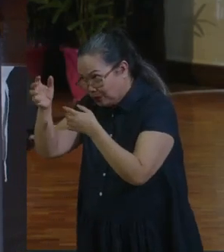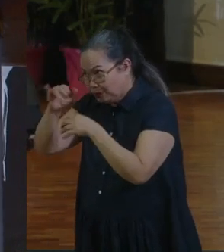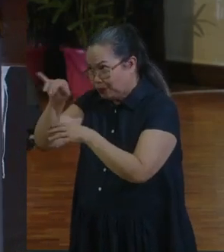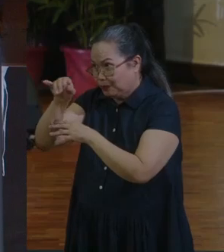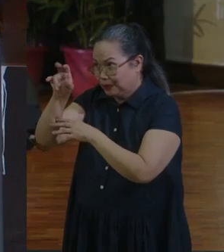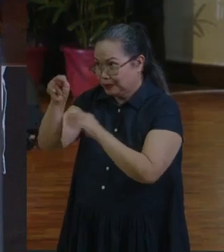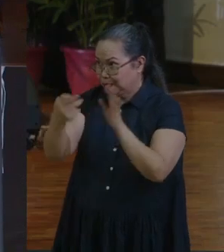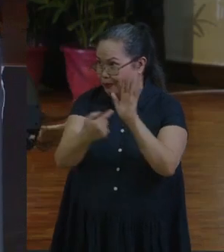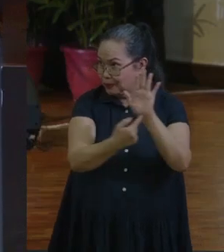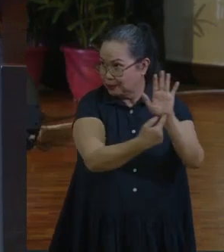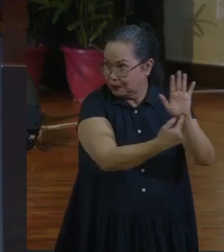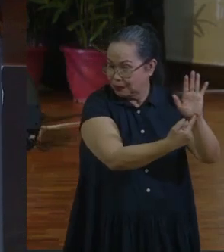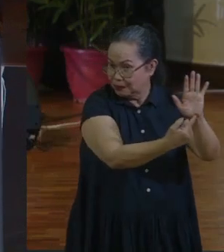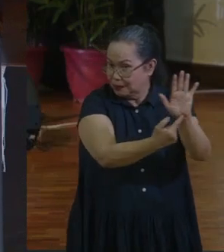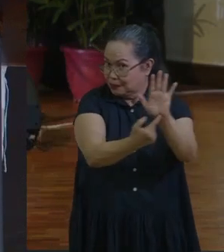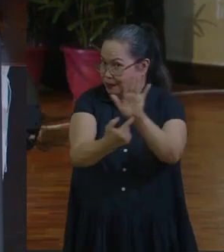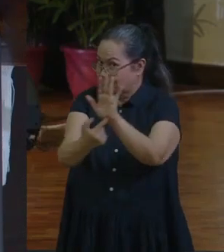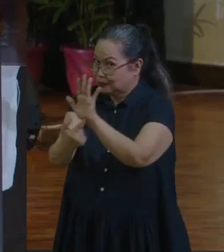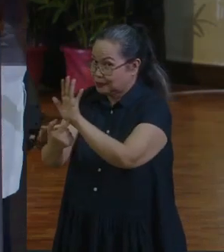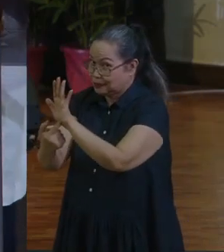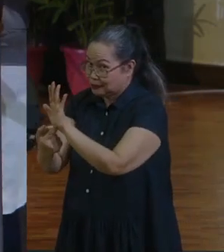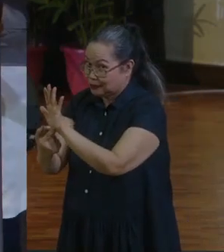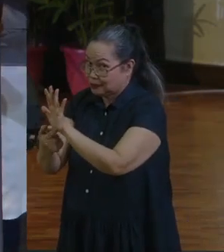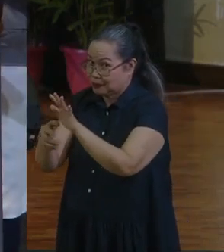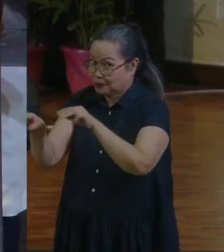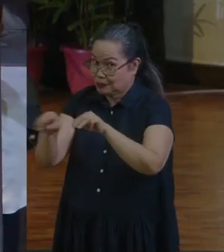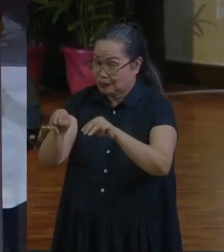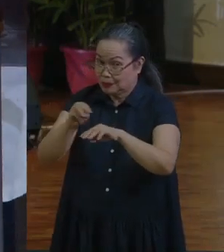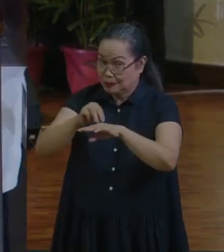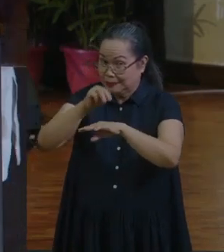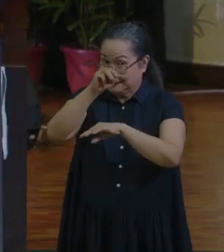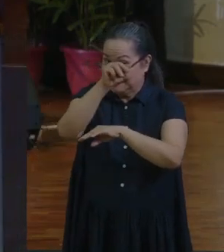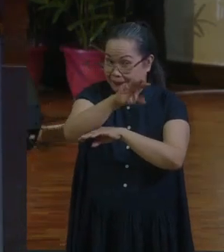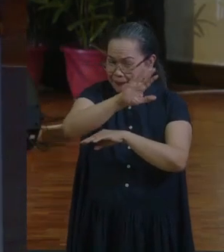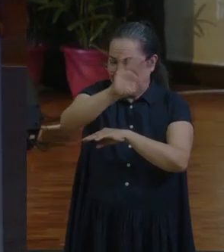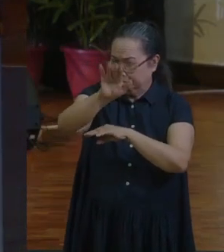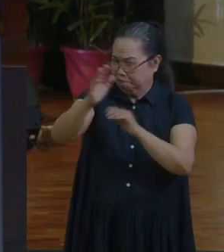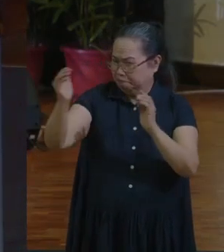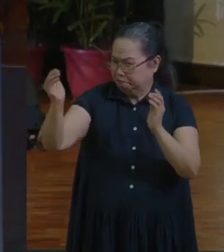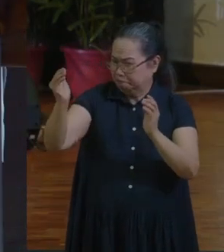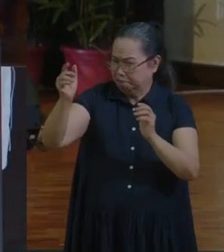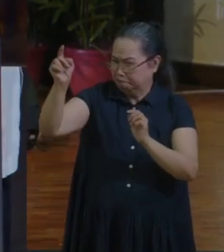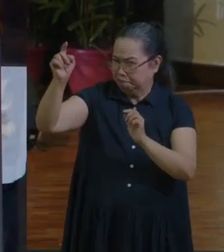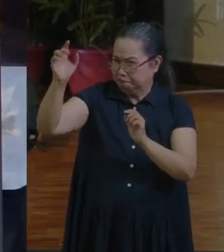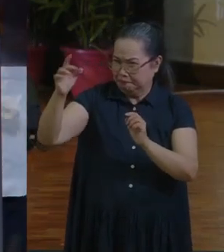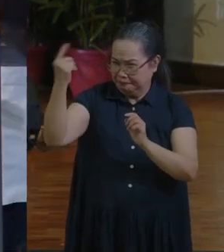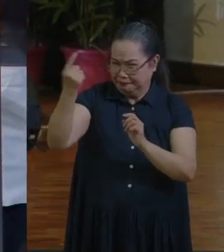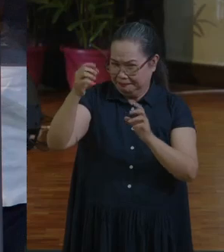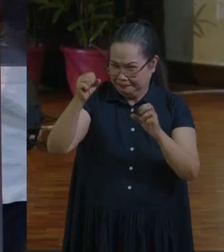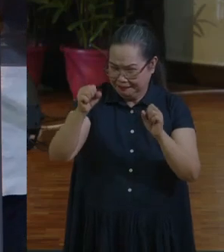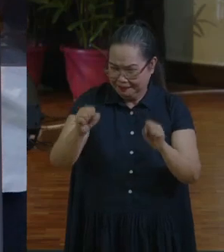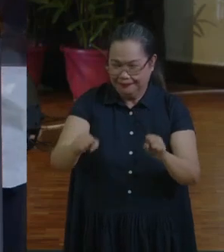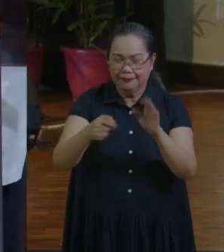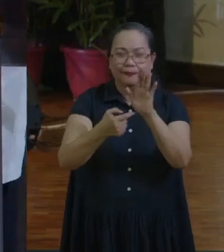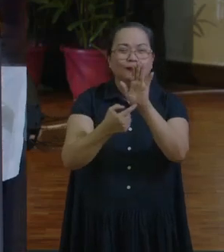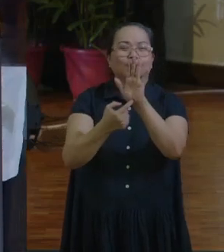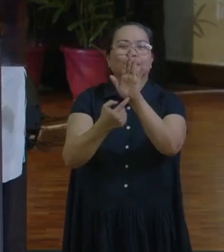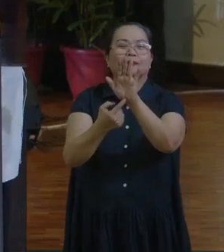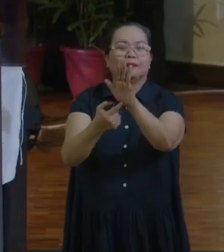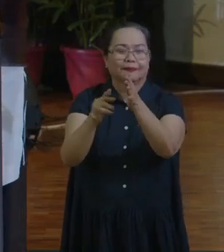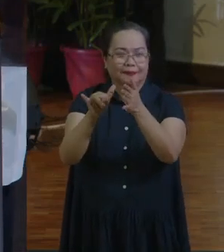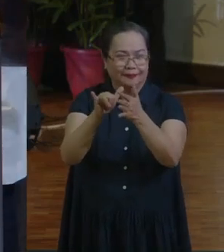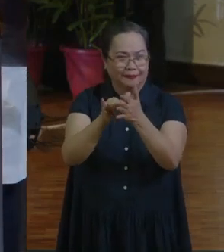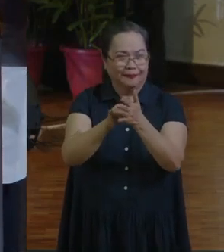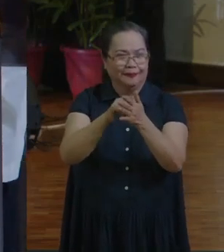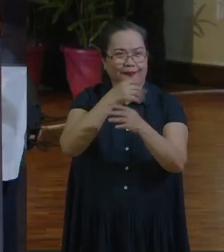ipakita ang malinaw na pagkilos ng kanyang walang katulad na kapangyarihan, kanyang ipinahayag na ang